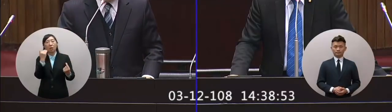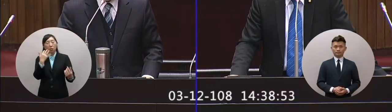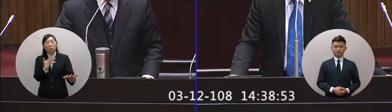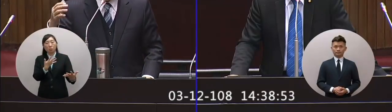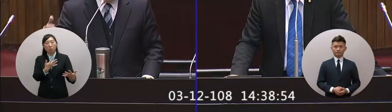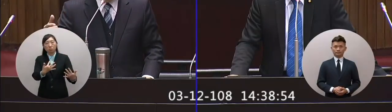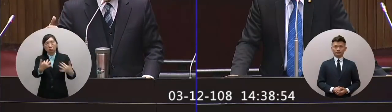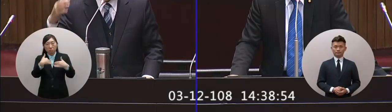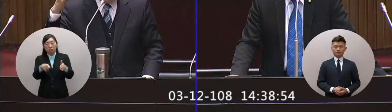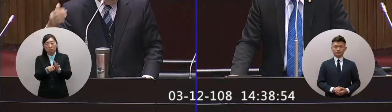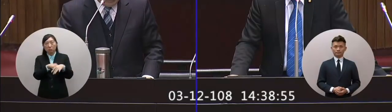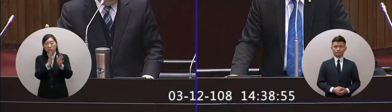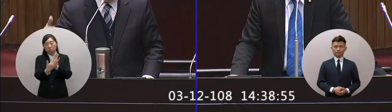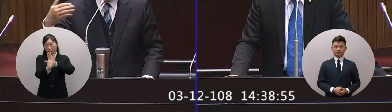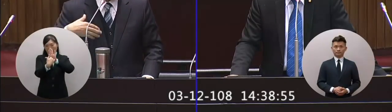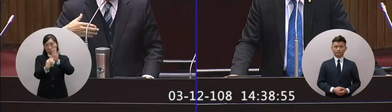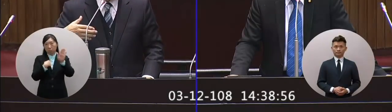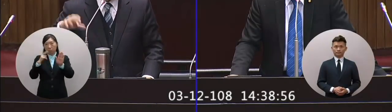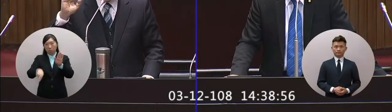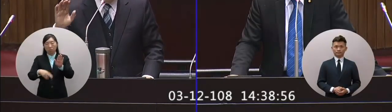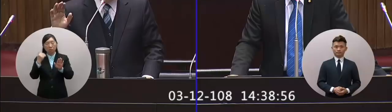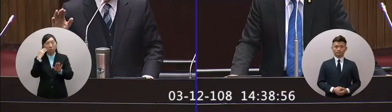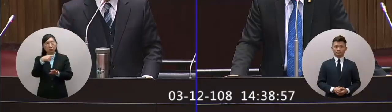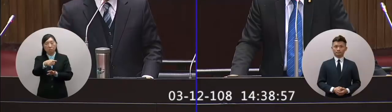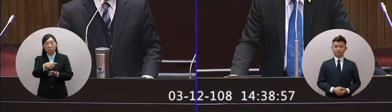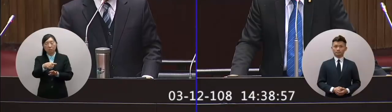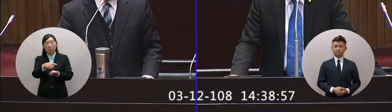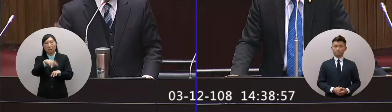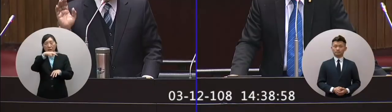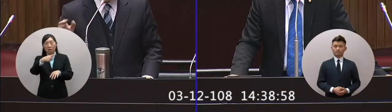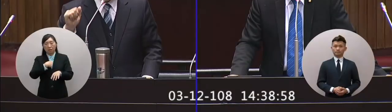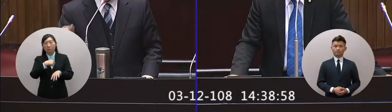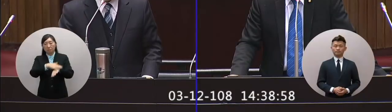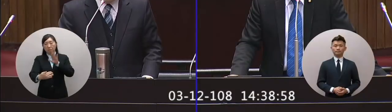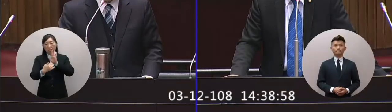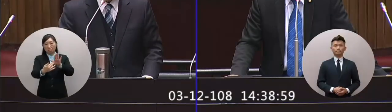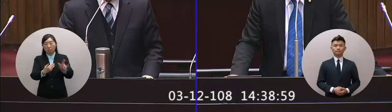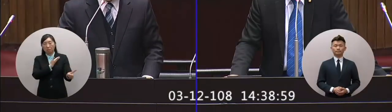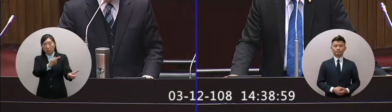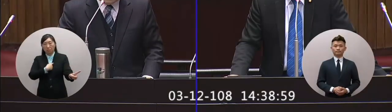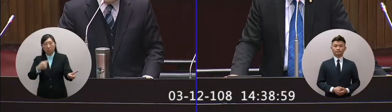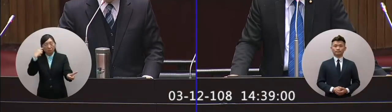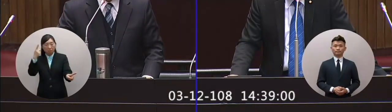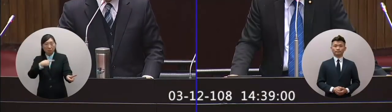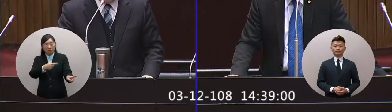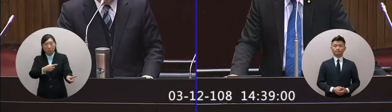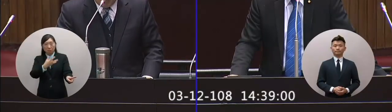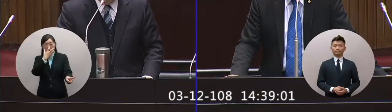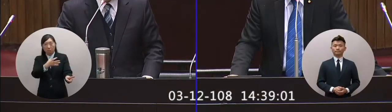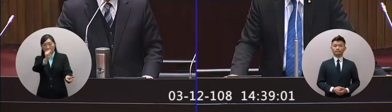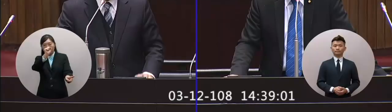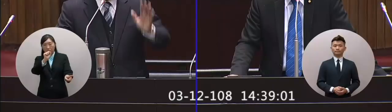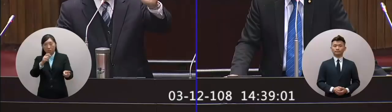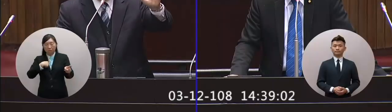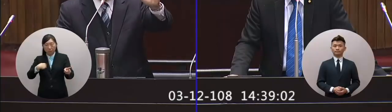出代价，觉得他来犯付不起代价，这样才没有人敢轻易犯